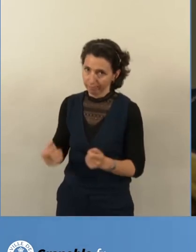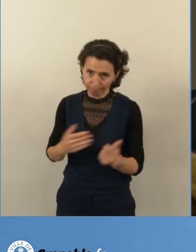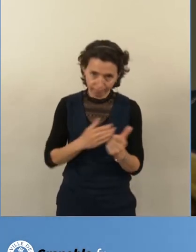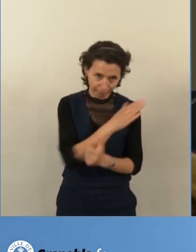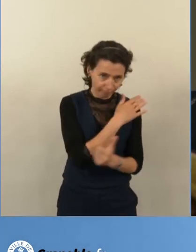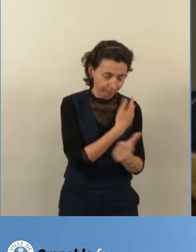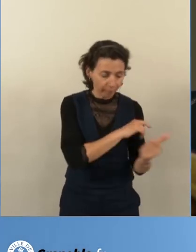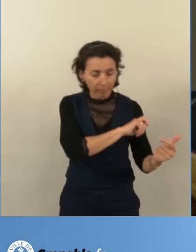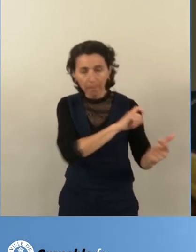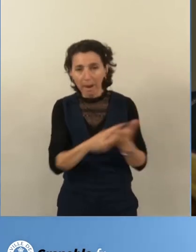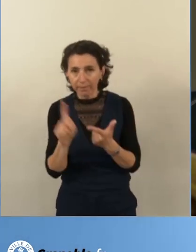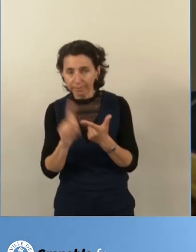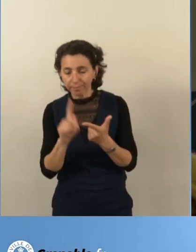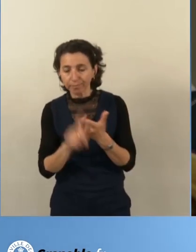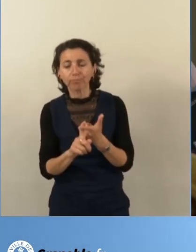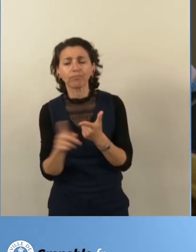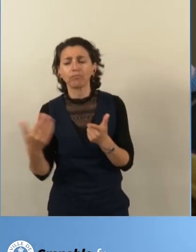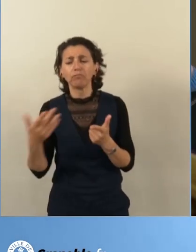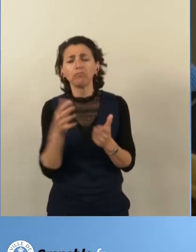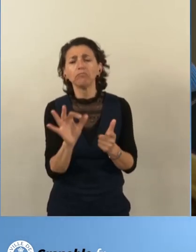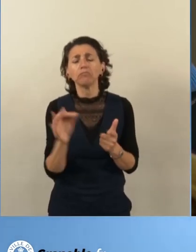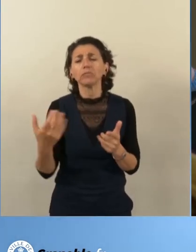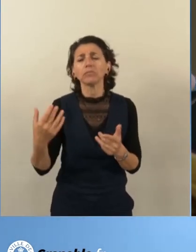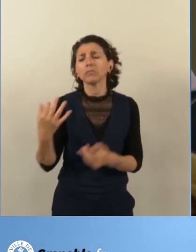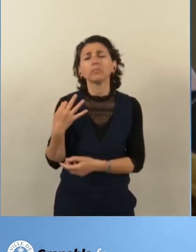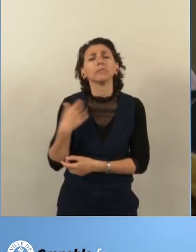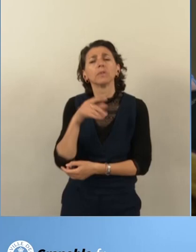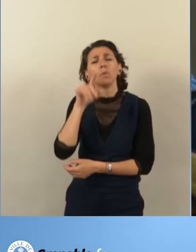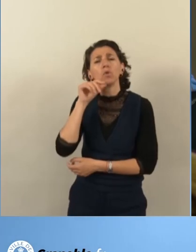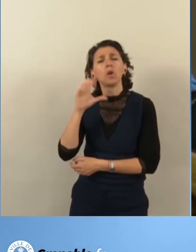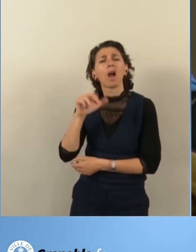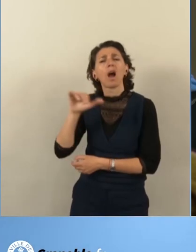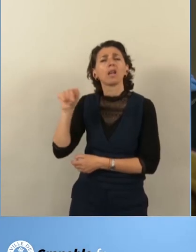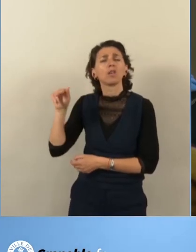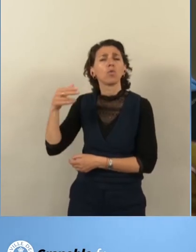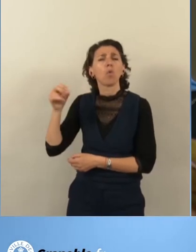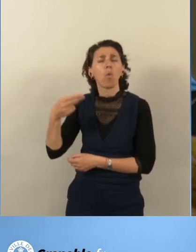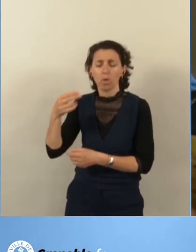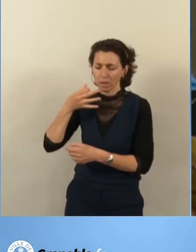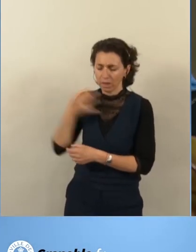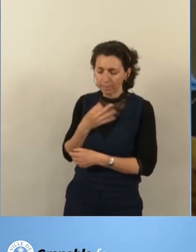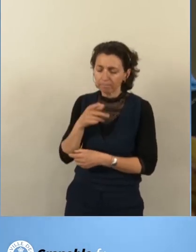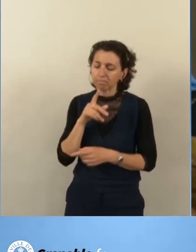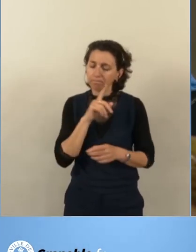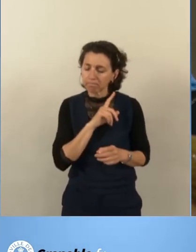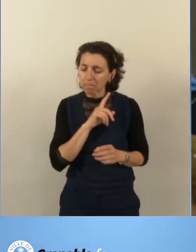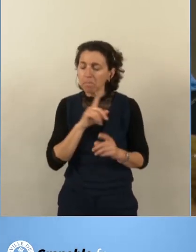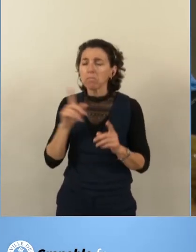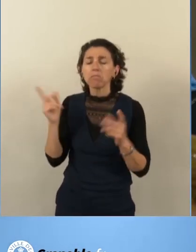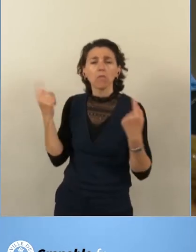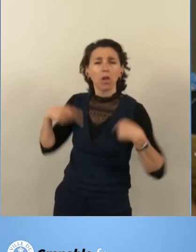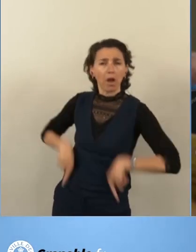effectivement ça a été évoqué par l'incarnion vous attaquez l'État sur le